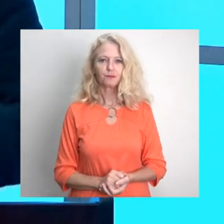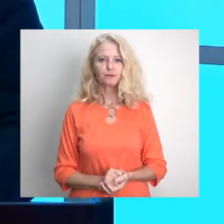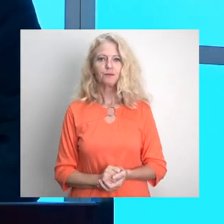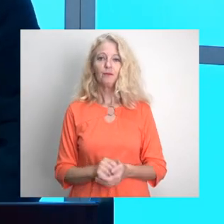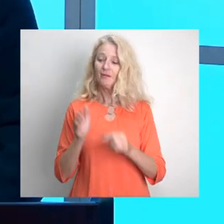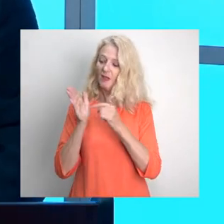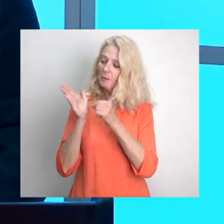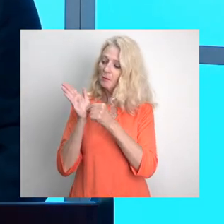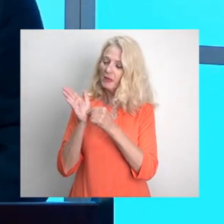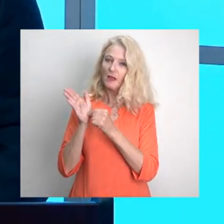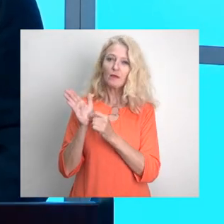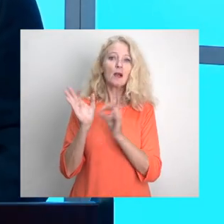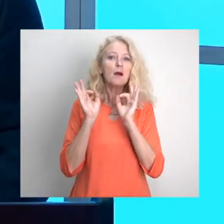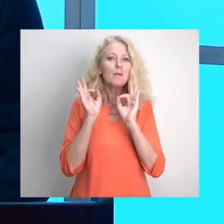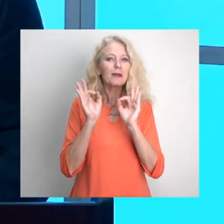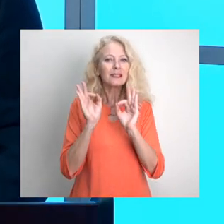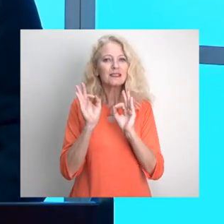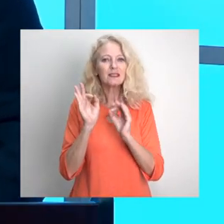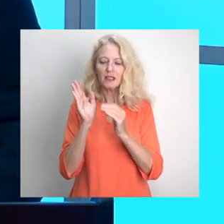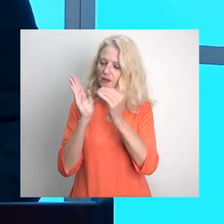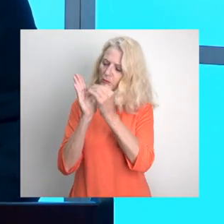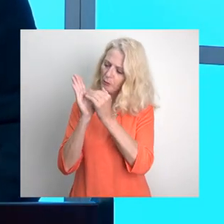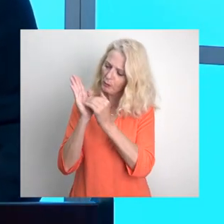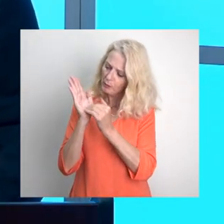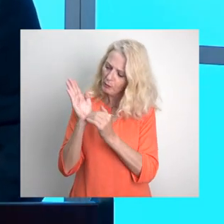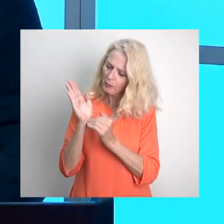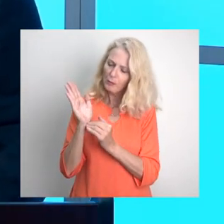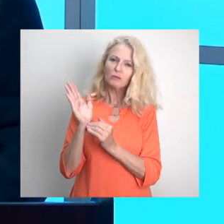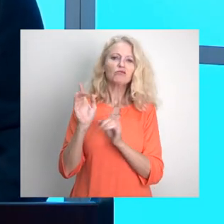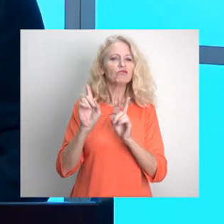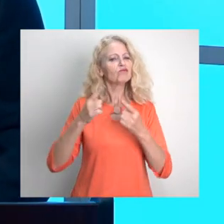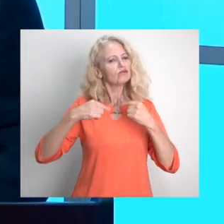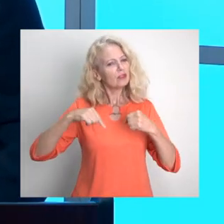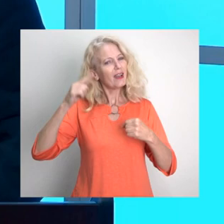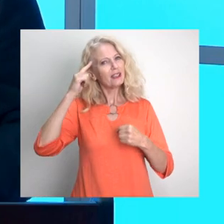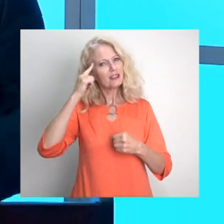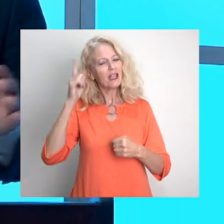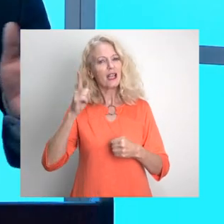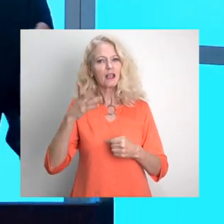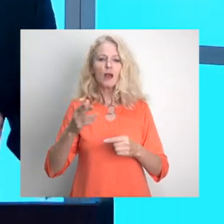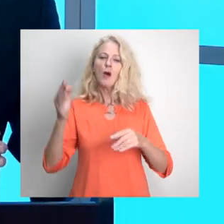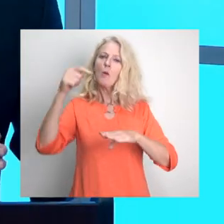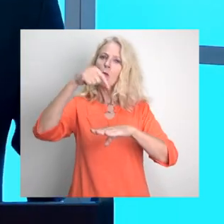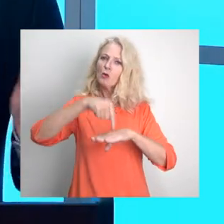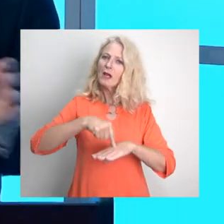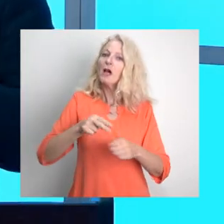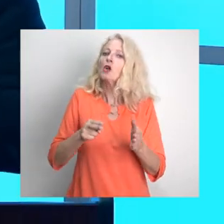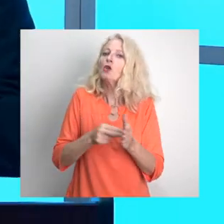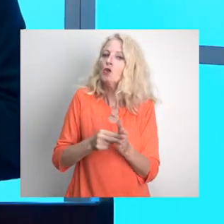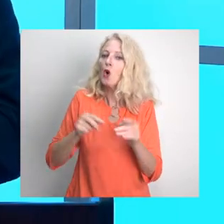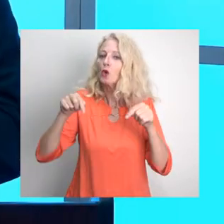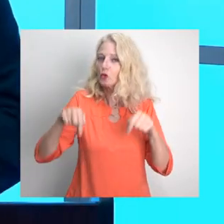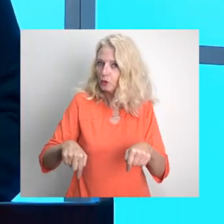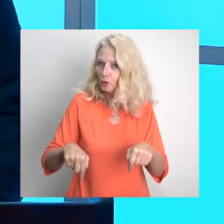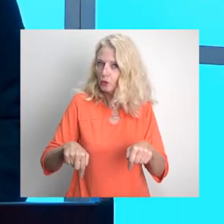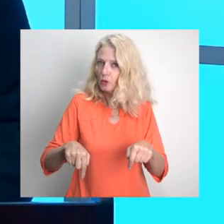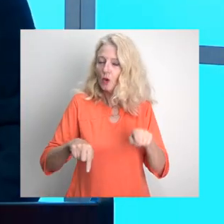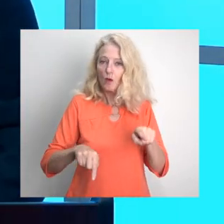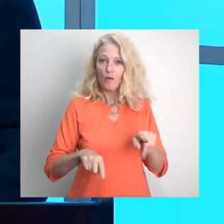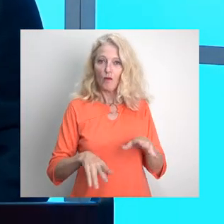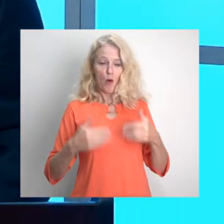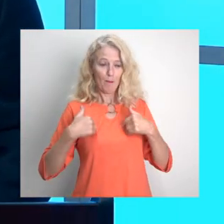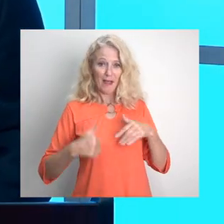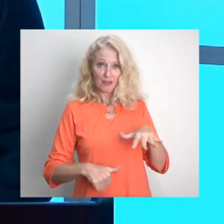uitgestippeld waar wij denken dat wij nog als Bonaire zijnde voor de bevolking, maar ook voor de private sector,